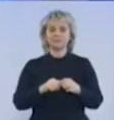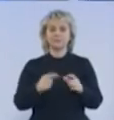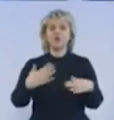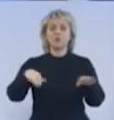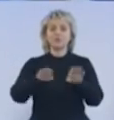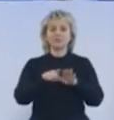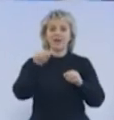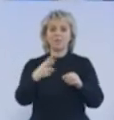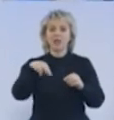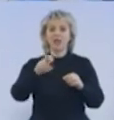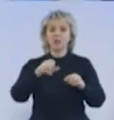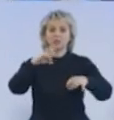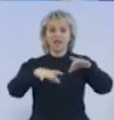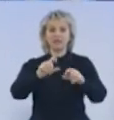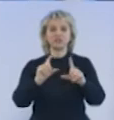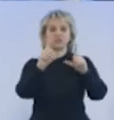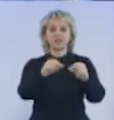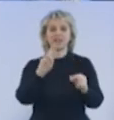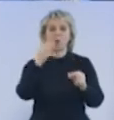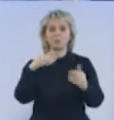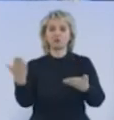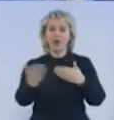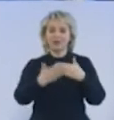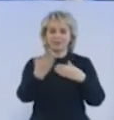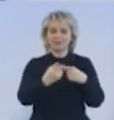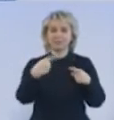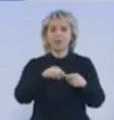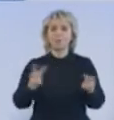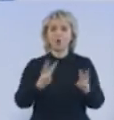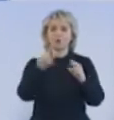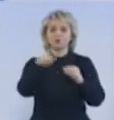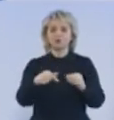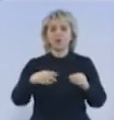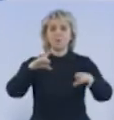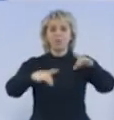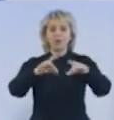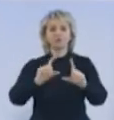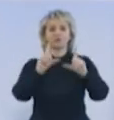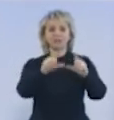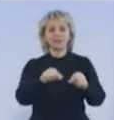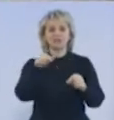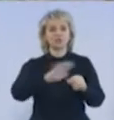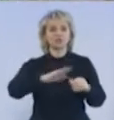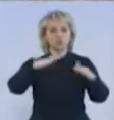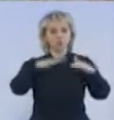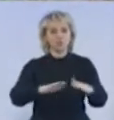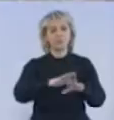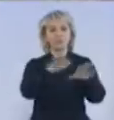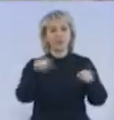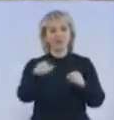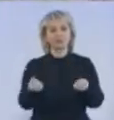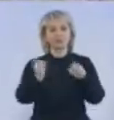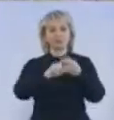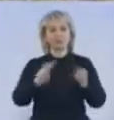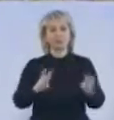Болотоход. Это по болотам ездить, камыш косить для пожаров. По болоту ездит, не тонет, плавает. Подключиться к